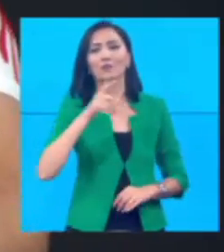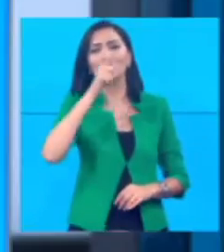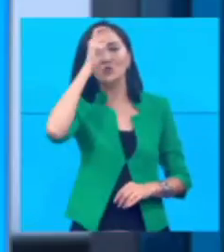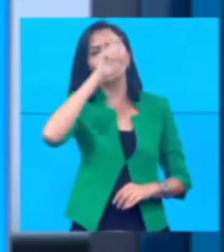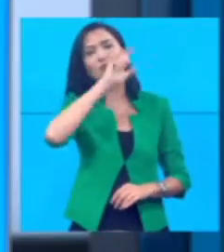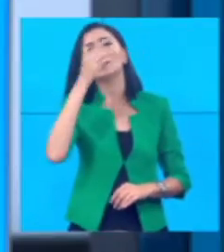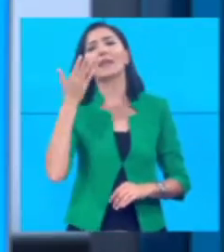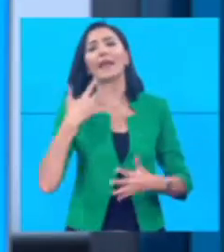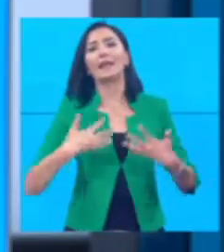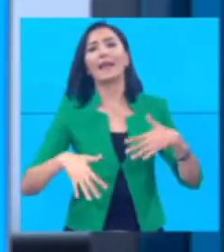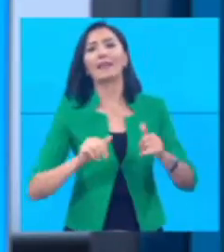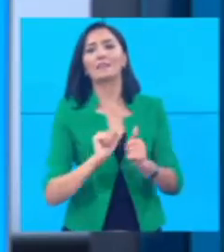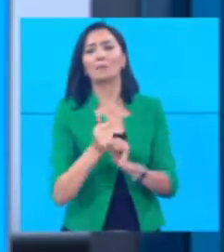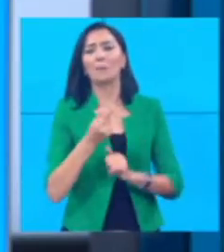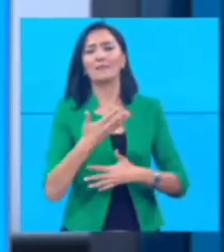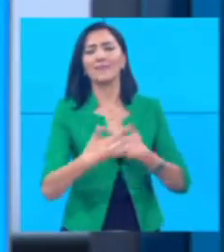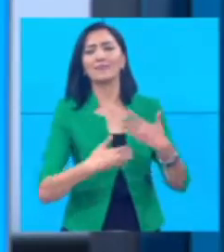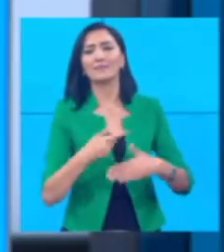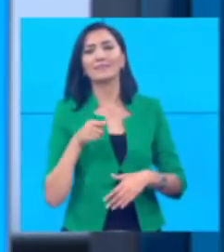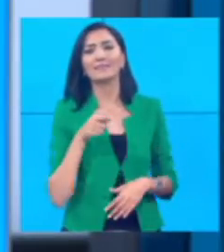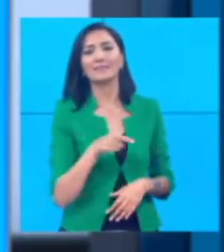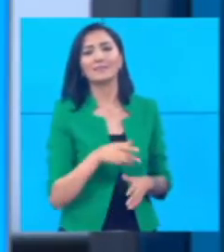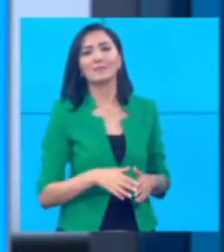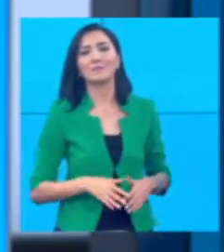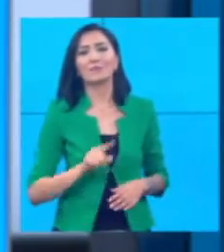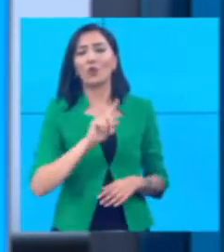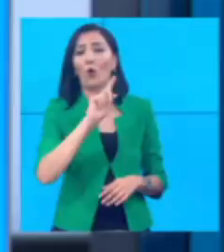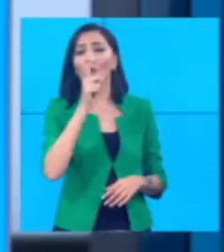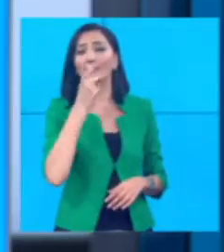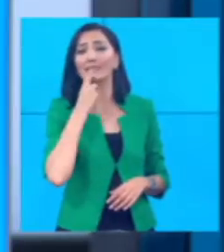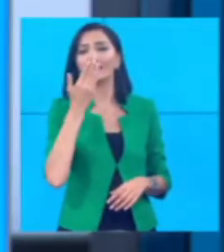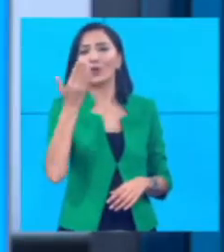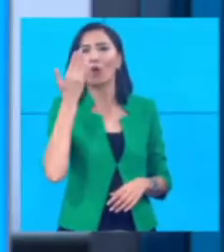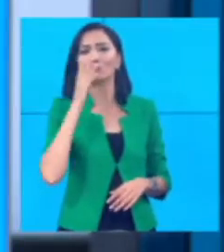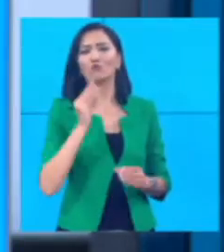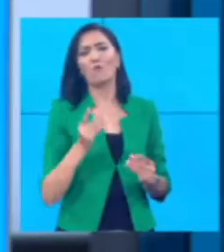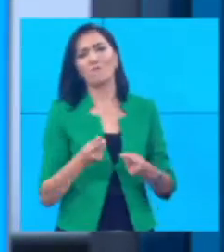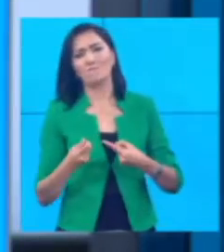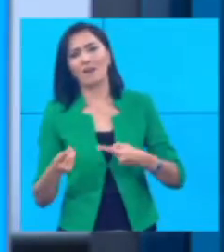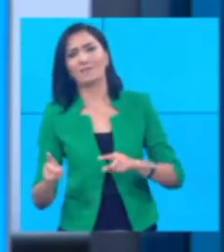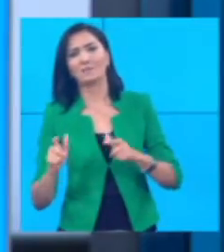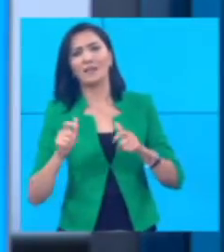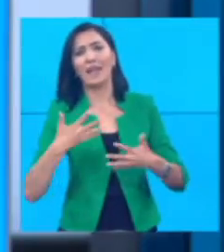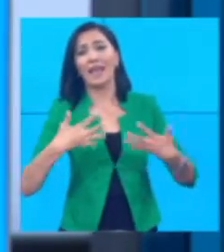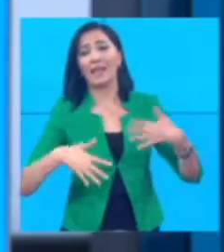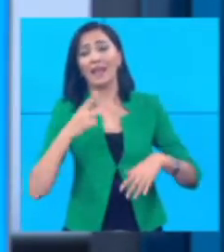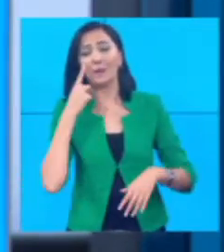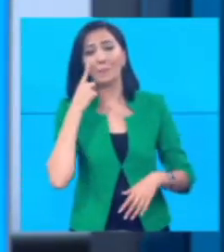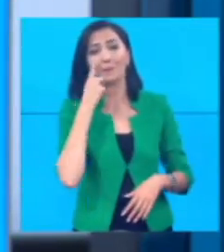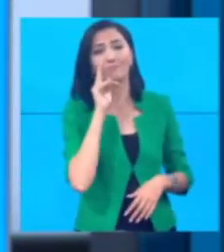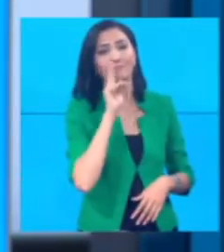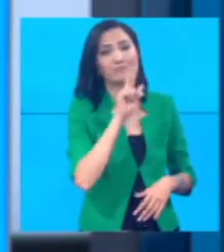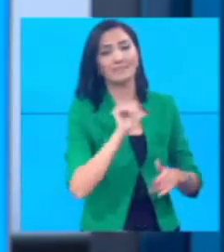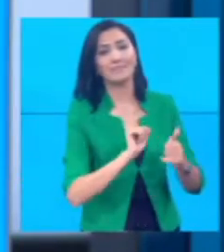da Türkiye'deki engelli sporlarından bahsedelim seninle. Bundan 10 yıl önce çok farklı yerlerdeydi. Engelliye evet.